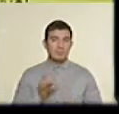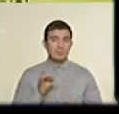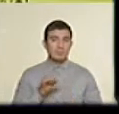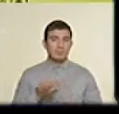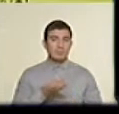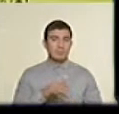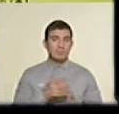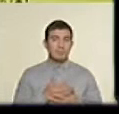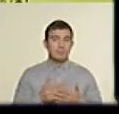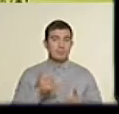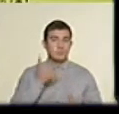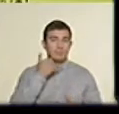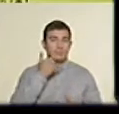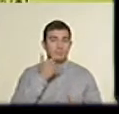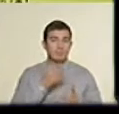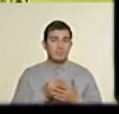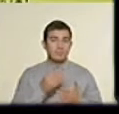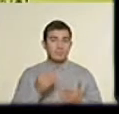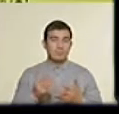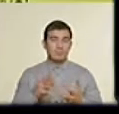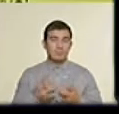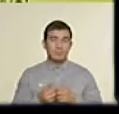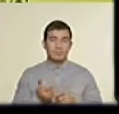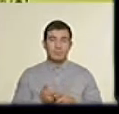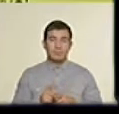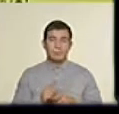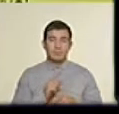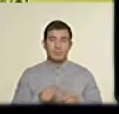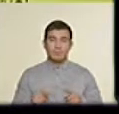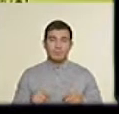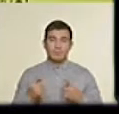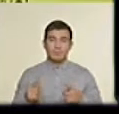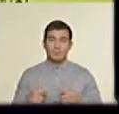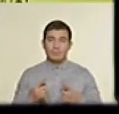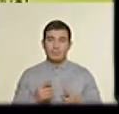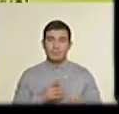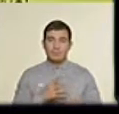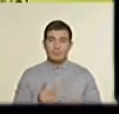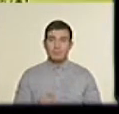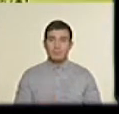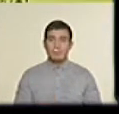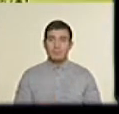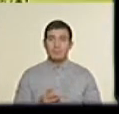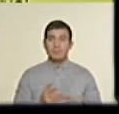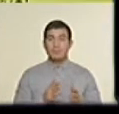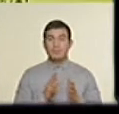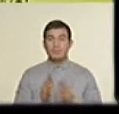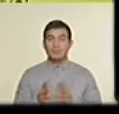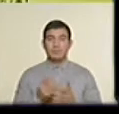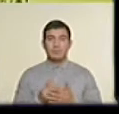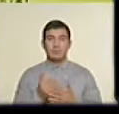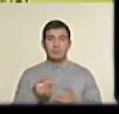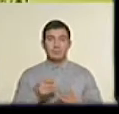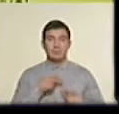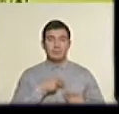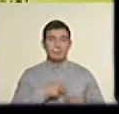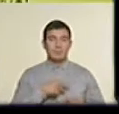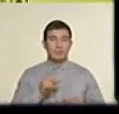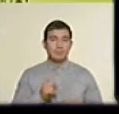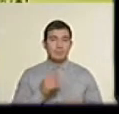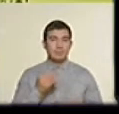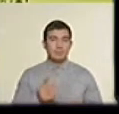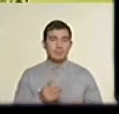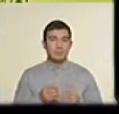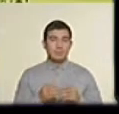Respublikamizda mobil aloqa xizmati ham eng tez rivojlanayotgan xizmat turlariga kiradi va endilikda ushbu xizmatdan foydalanuvchilar